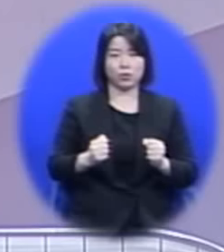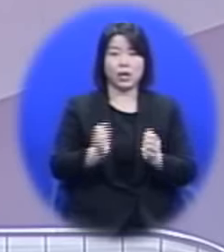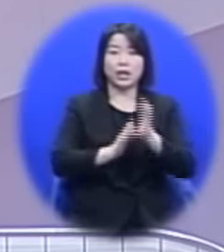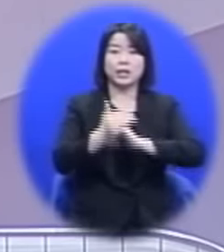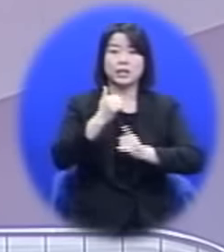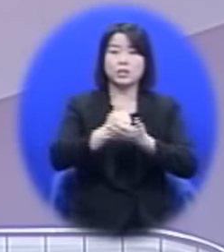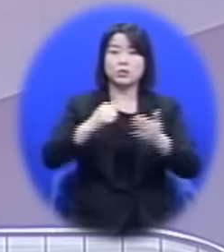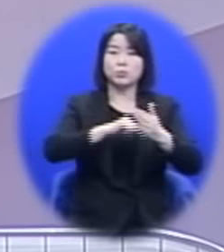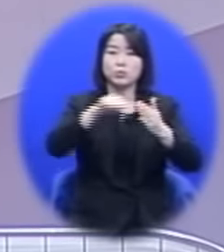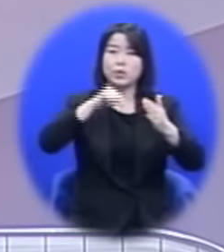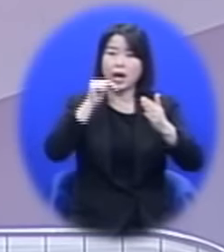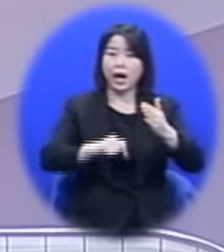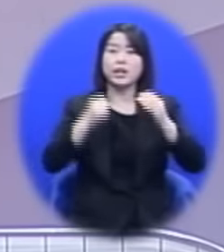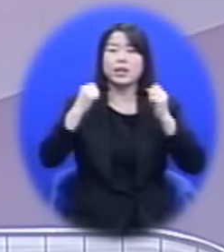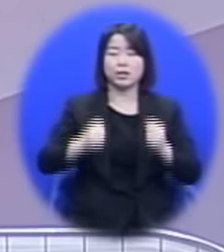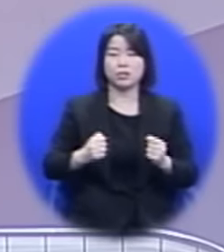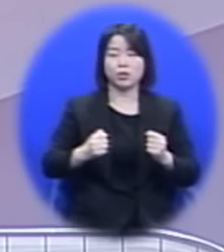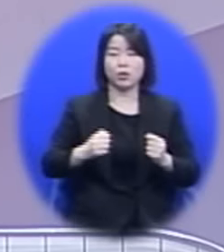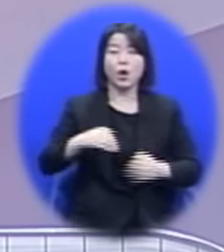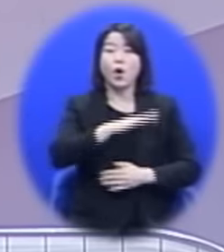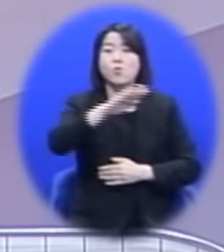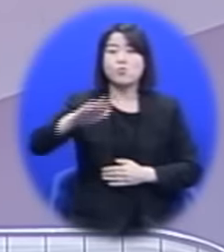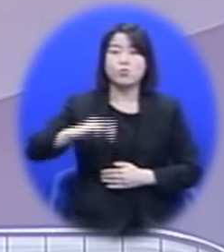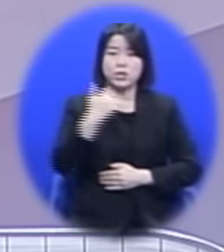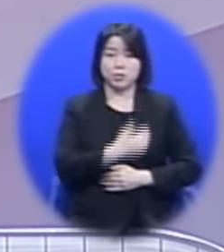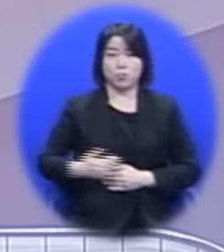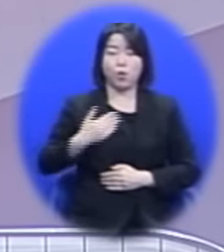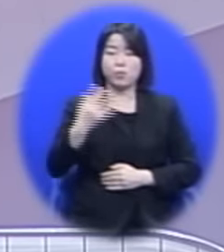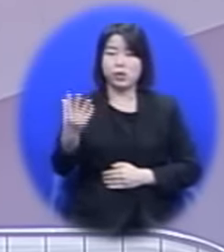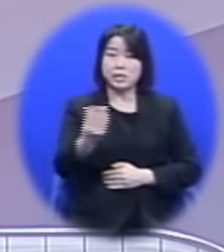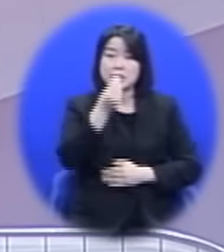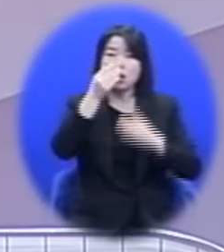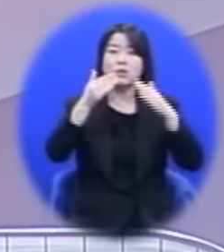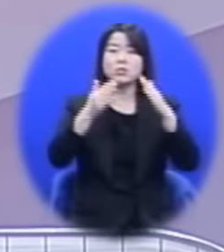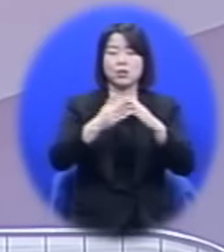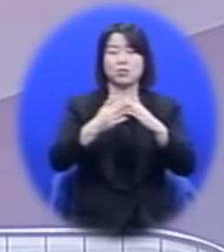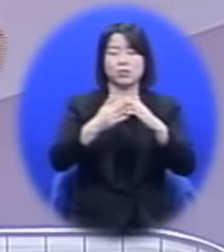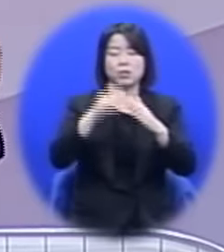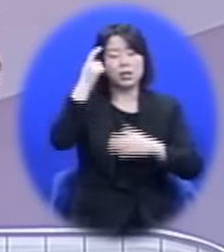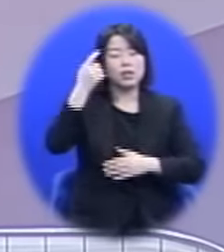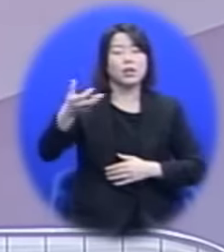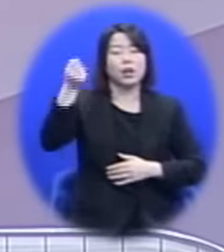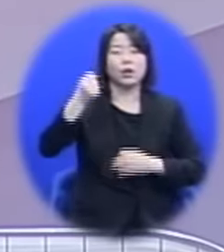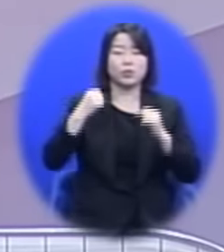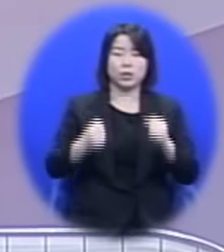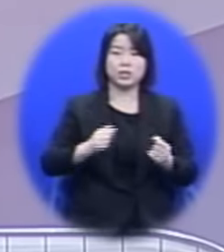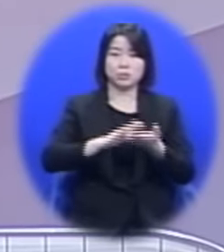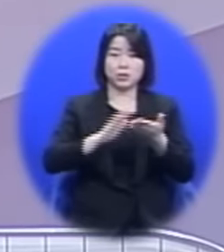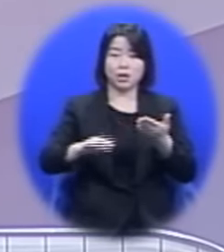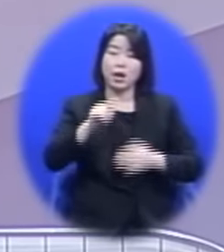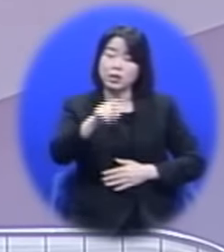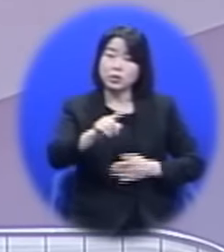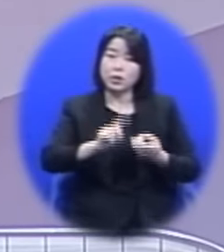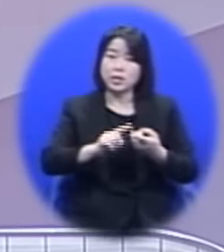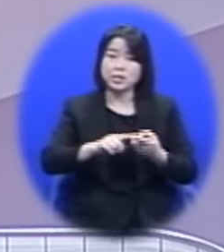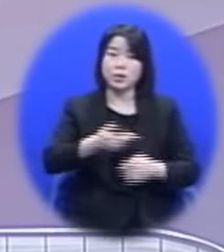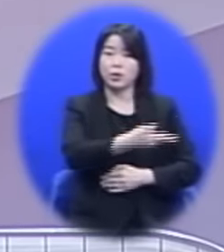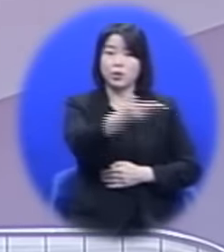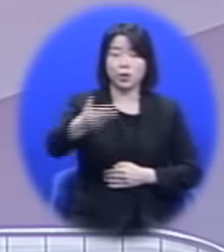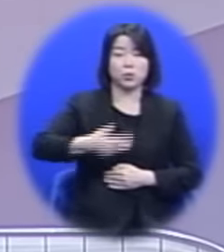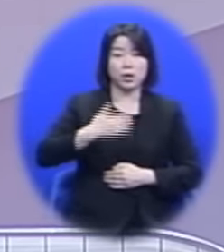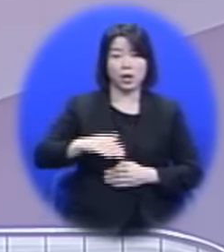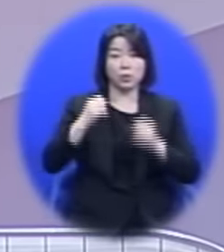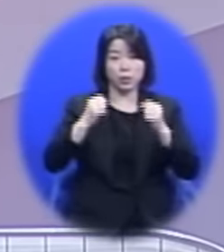예수님이 우리 안에 계십니다. 성전 삼으셨어요. 우리 몸을. 그 점을 여러분이 아십니까?